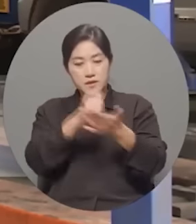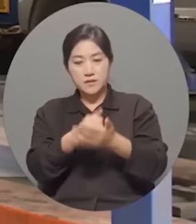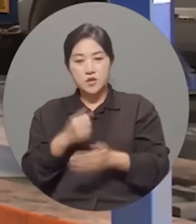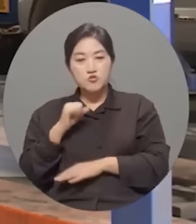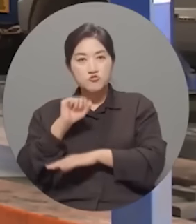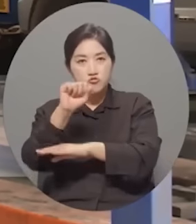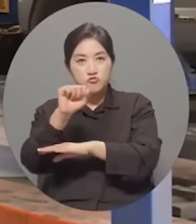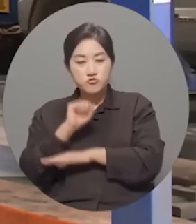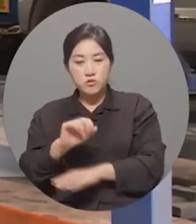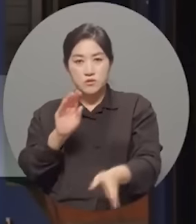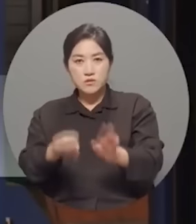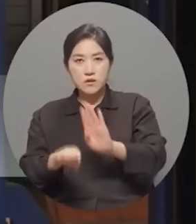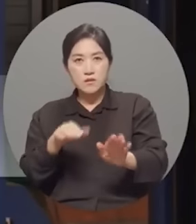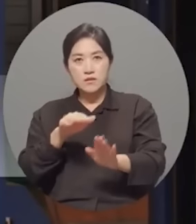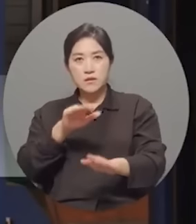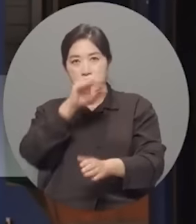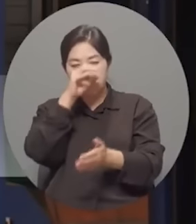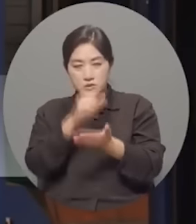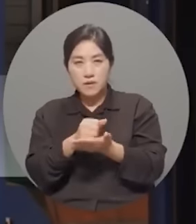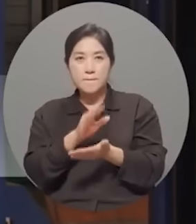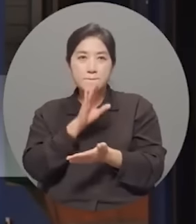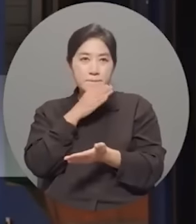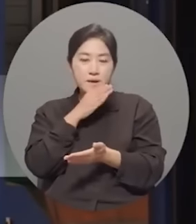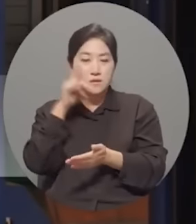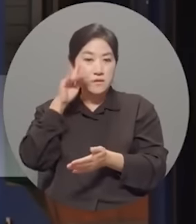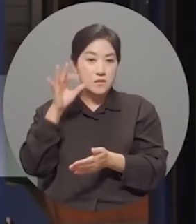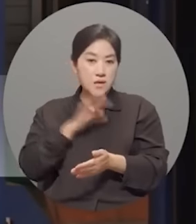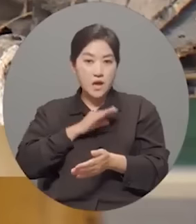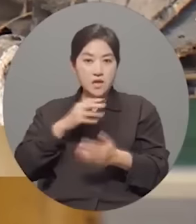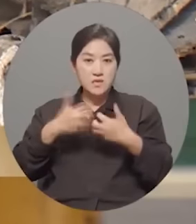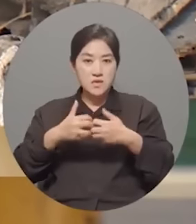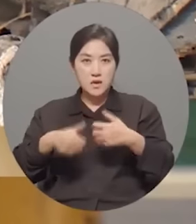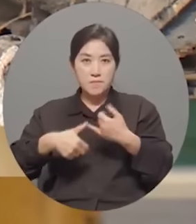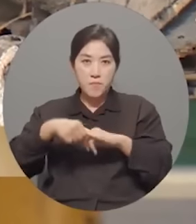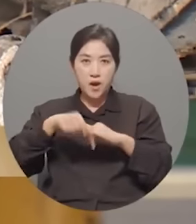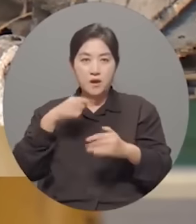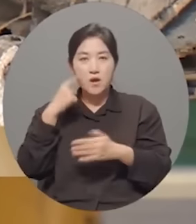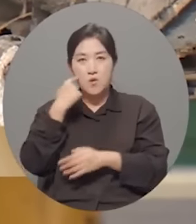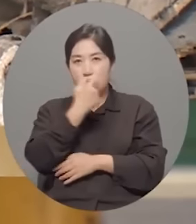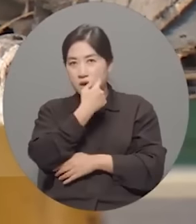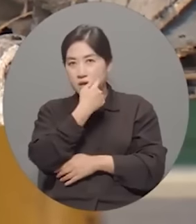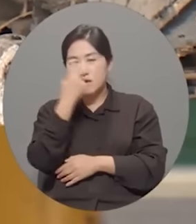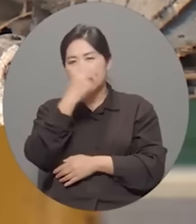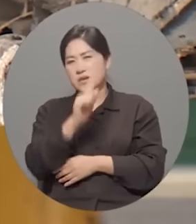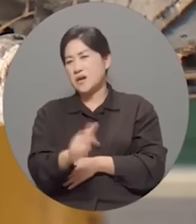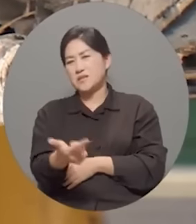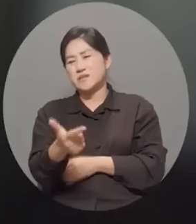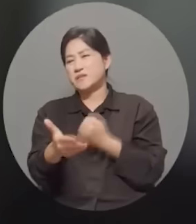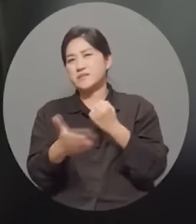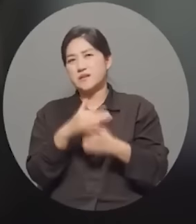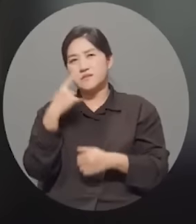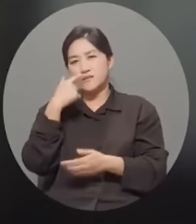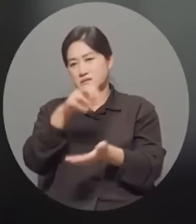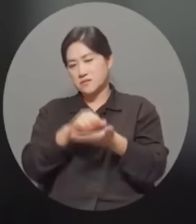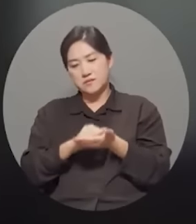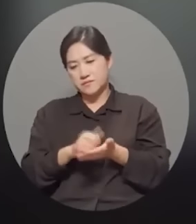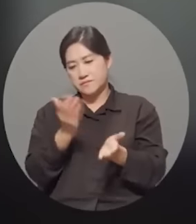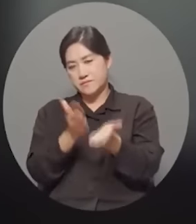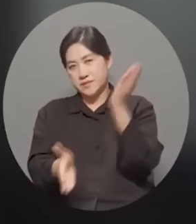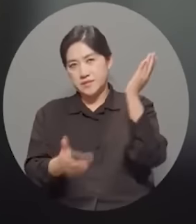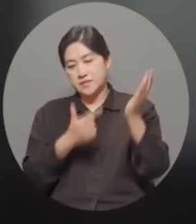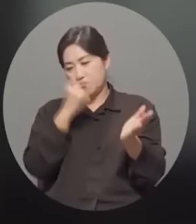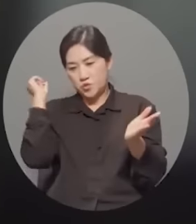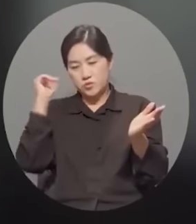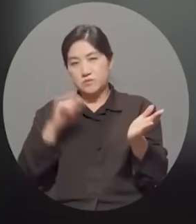중 제동 장치의 정상 작동과 예기치 못한 기계의 오작동을 확인하는 검사가 아니어서 증거로 삼기에